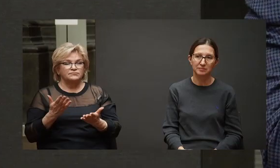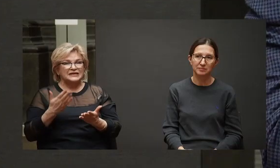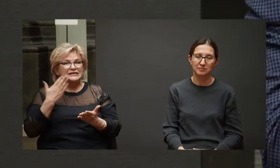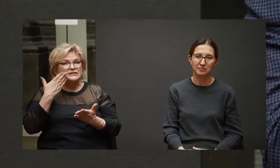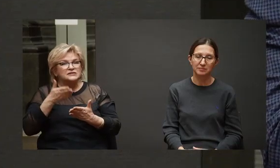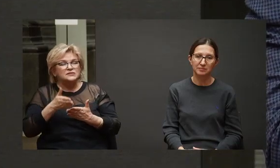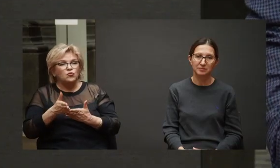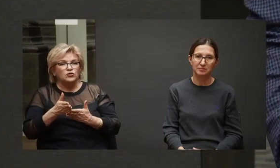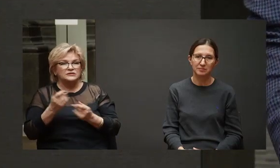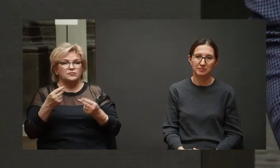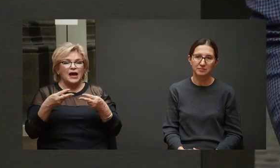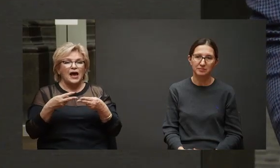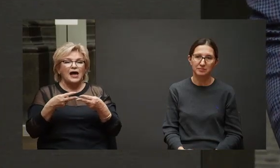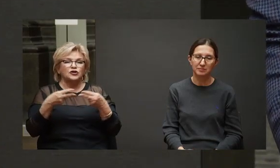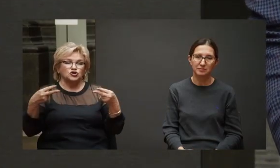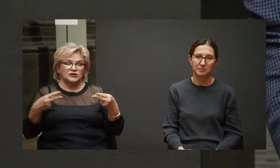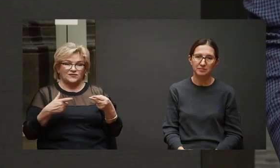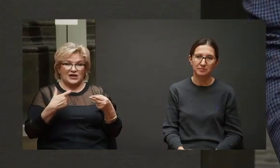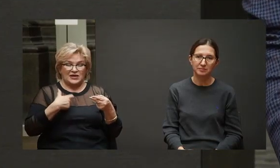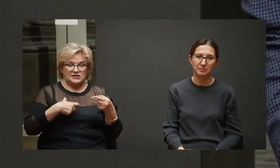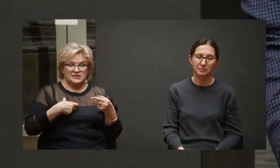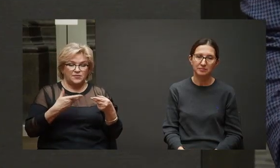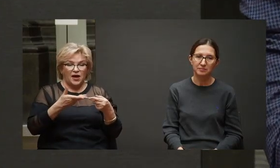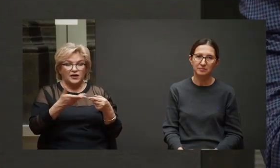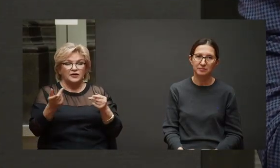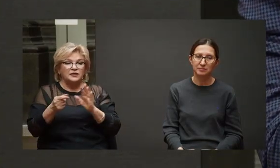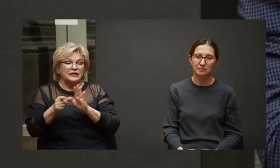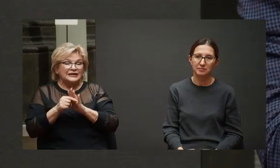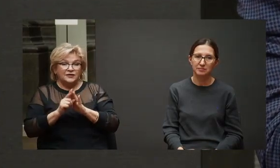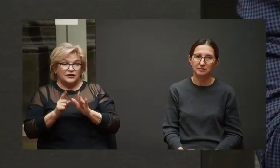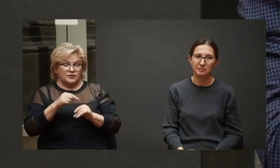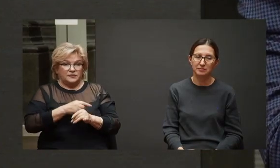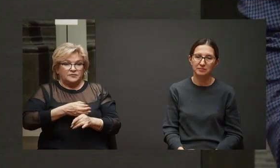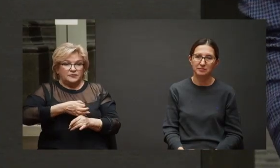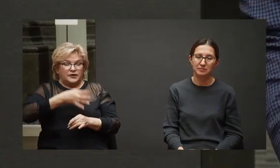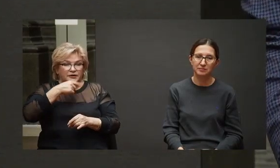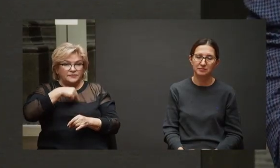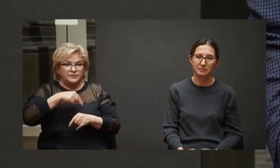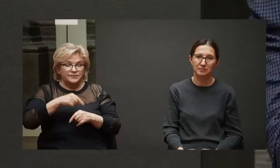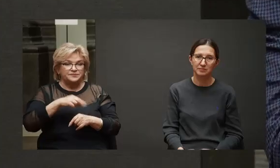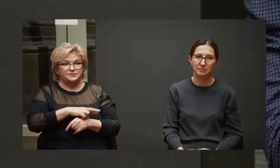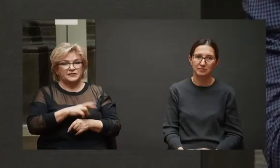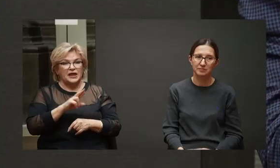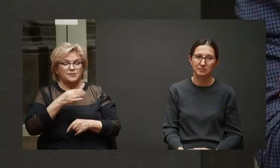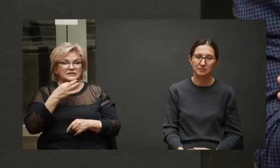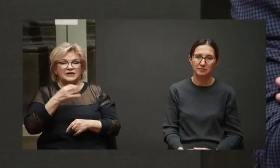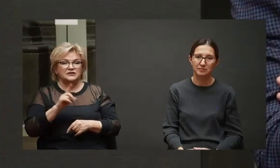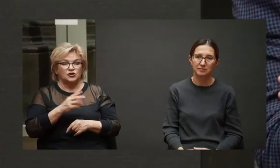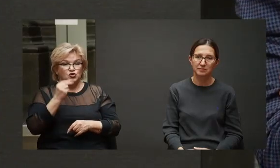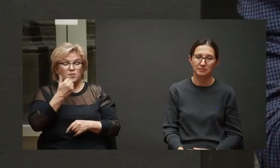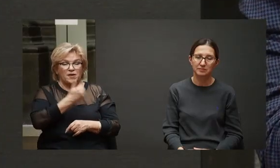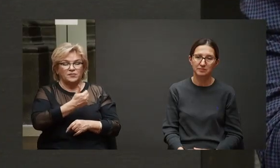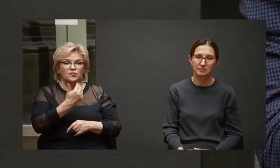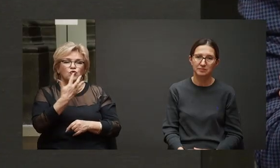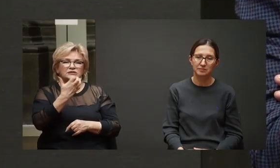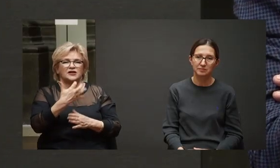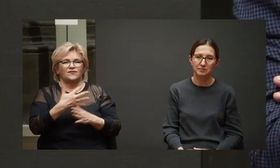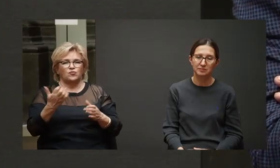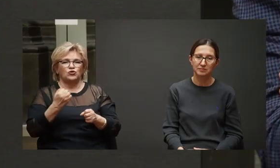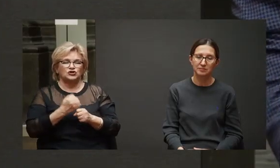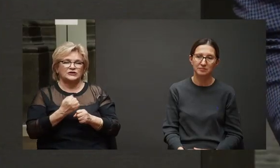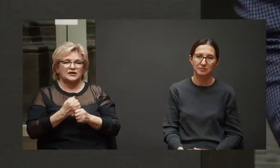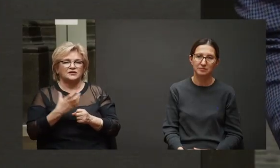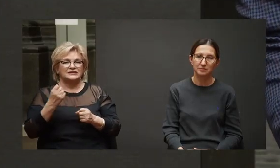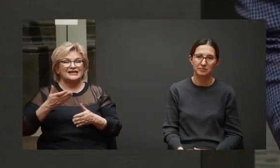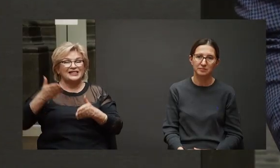способ отождествления себя с чем-то, что тебе понравилось. Я бы сказал, что по моему опыту селфи больше всего делают на